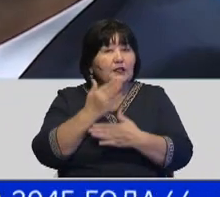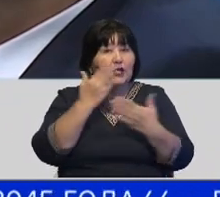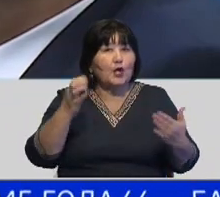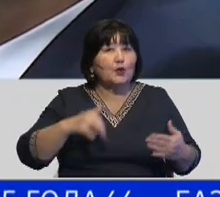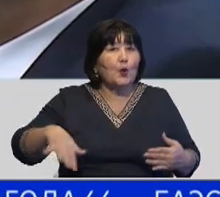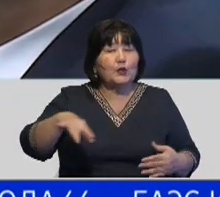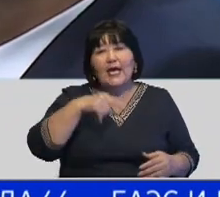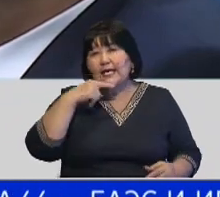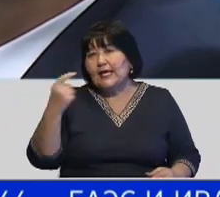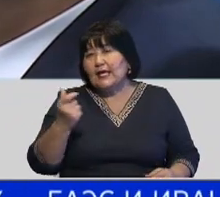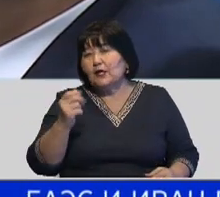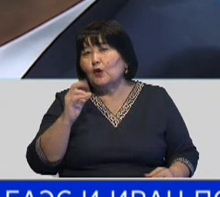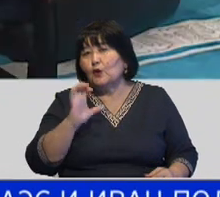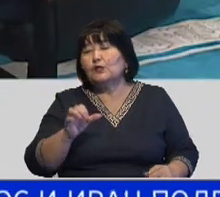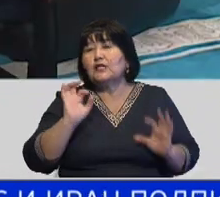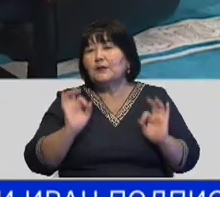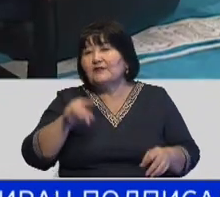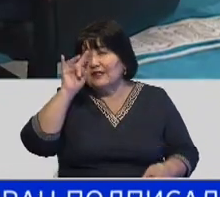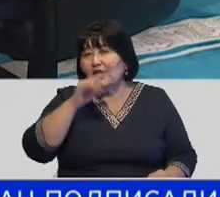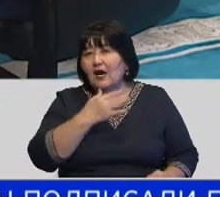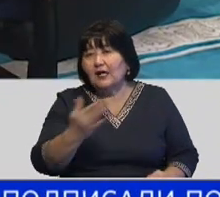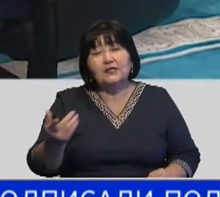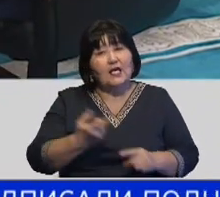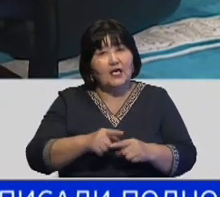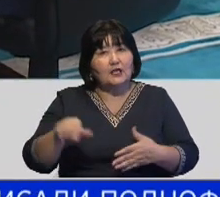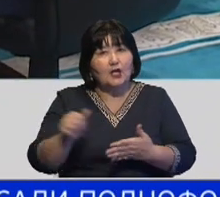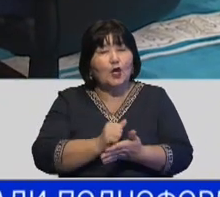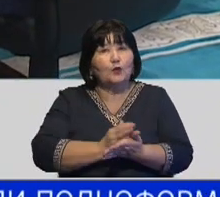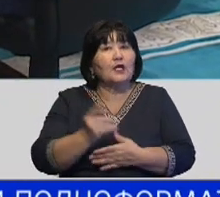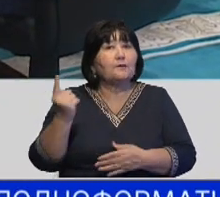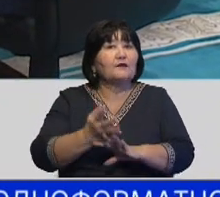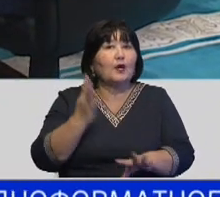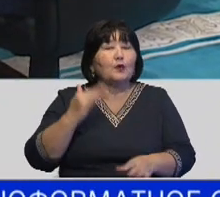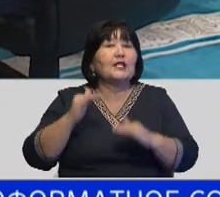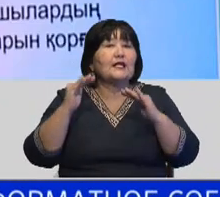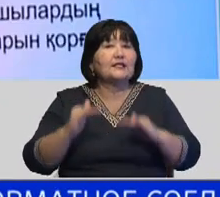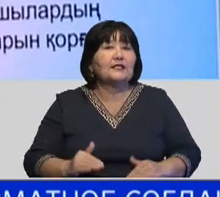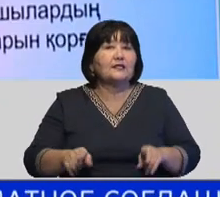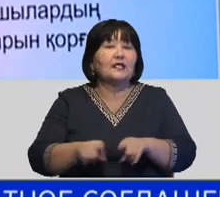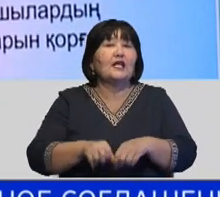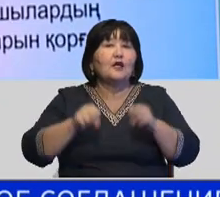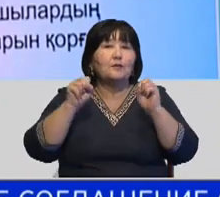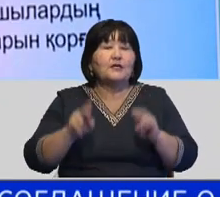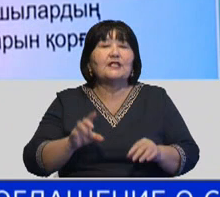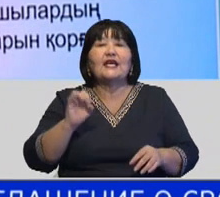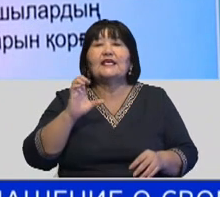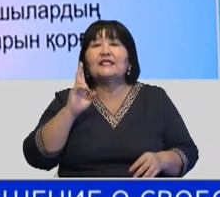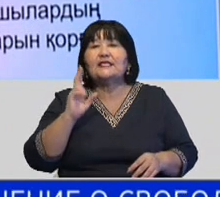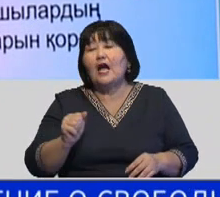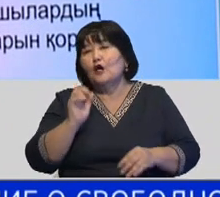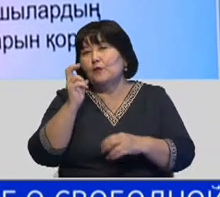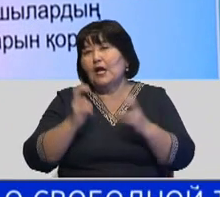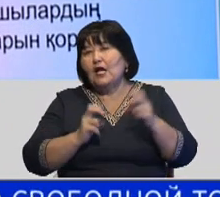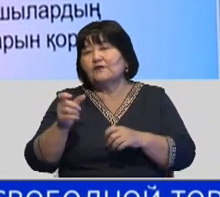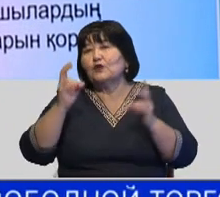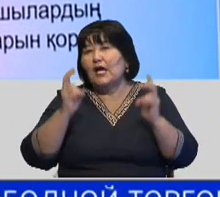страны экономический курс справедливого Казахстана Этот документ направлен в первую очередь на снижение уровня профессионального риска производственного